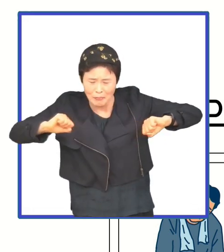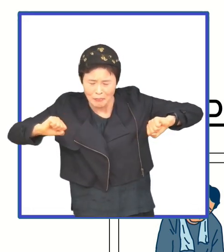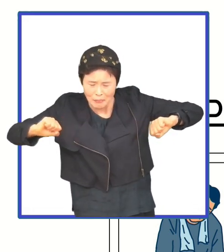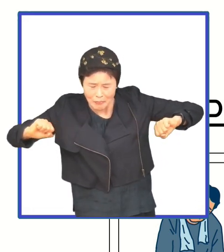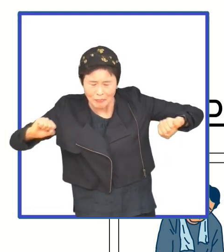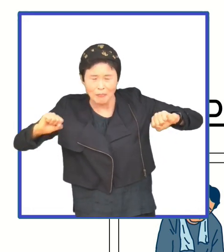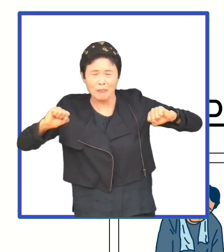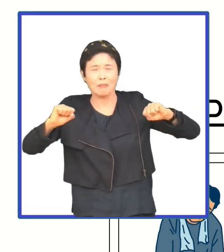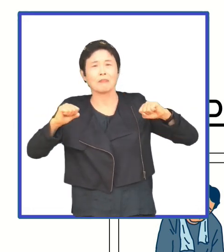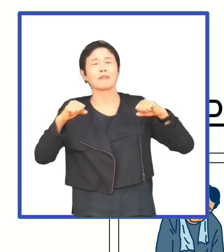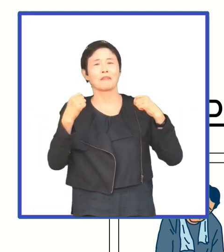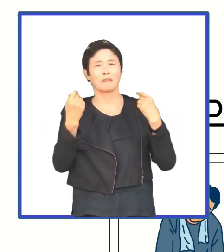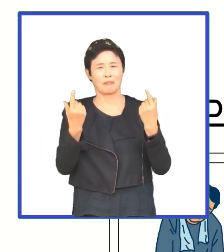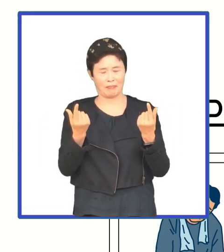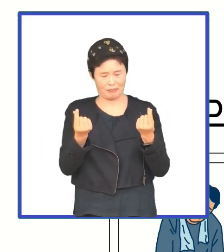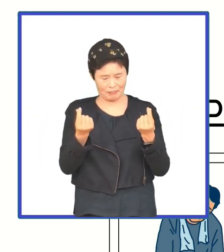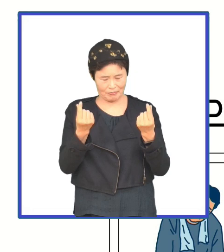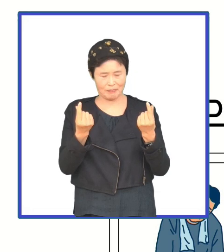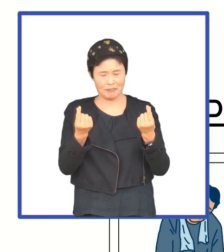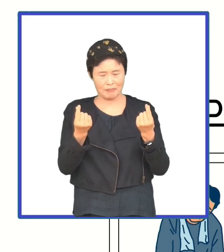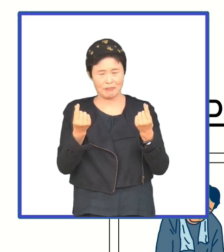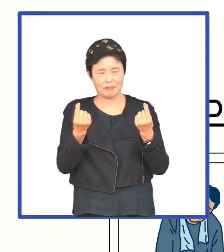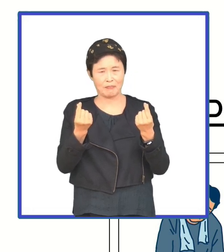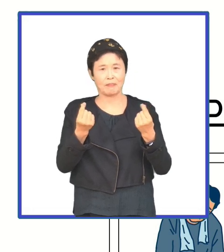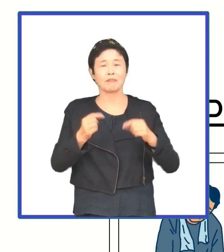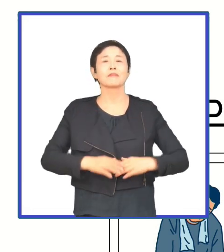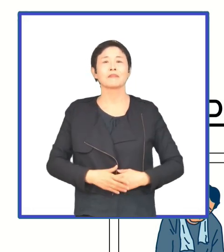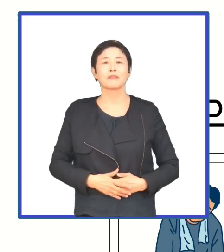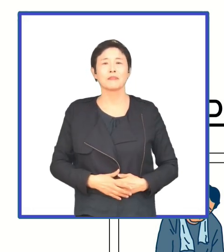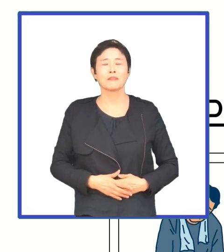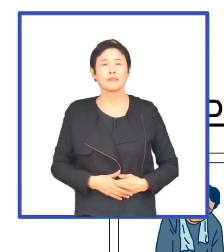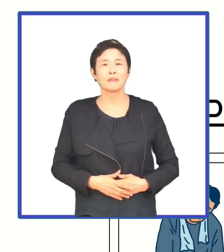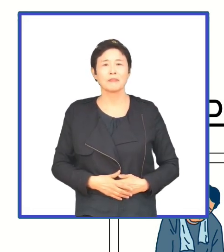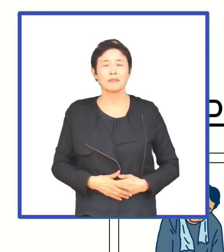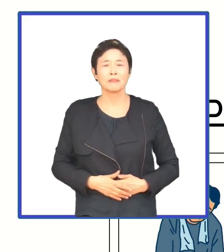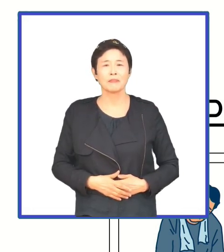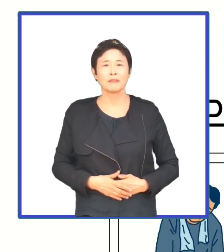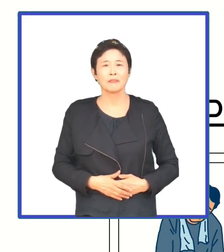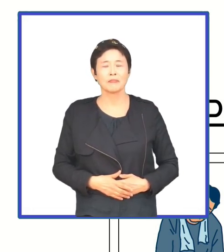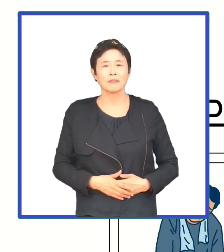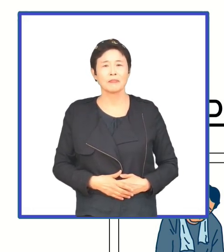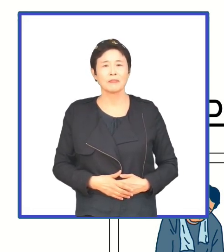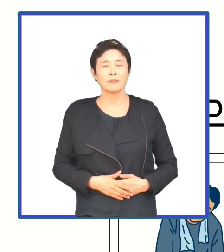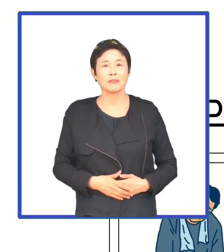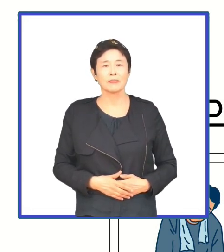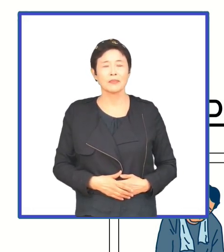변화됐어요. 이러한 현상을 우리는 사막화 현상이라고 합니다.